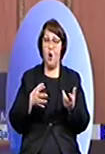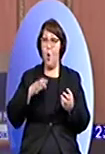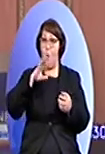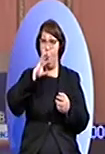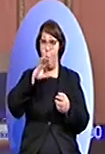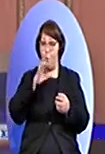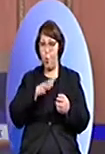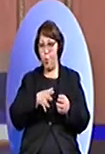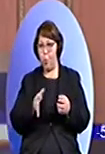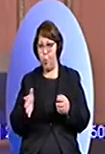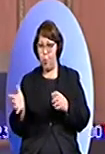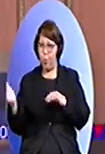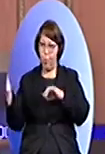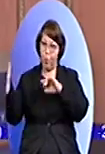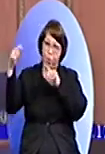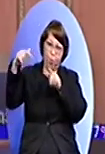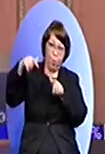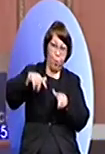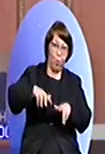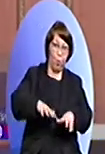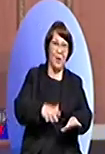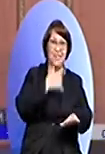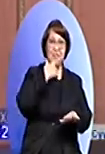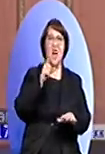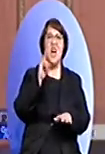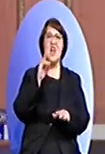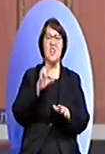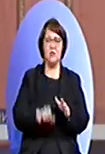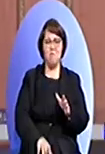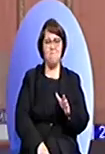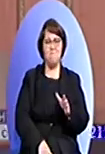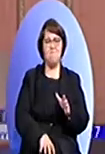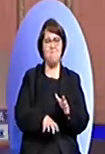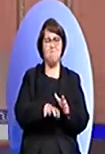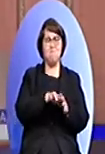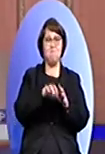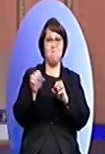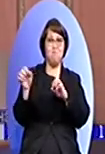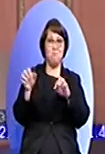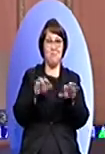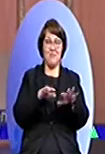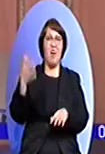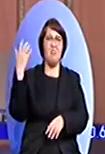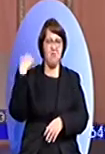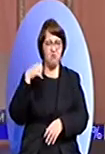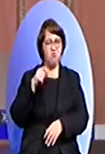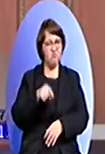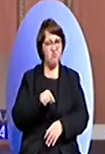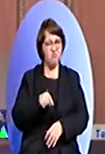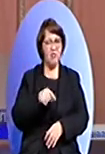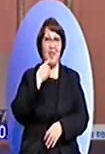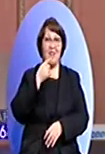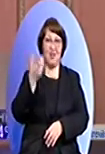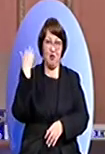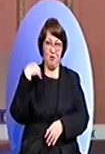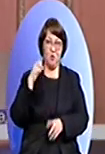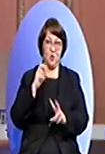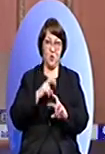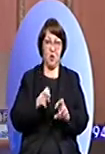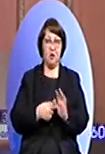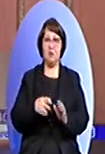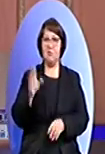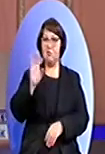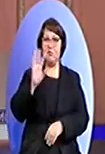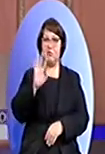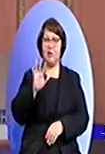тогтсон. Эсвэл ис одоо боож тогтсон гэдэг тийм судалгаа байсан юм. Тэгтэл энэ бол одоо тектоникийн